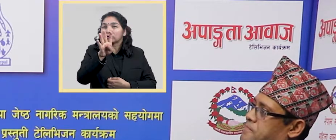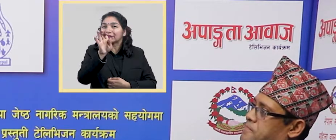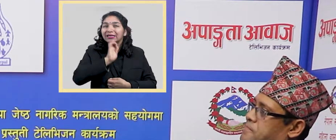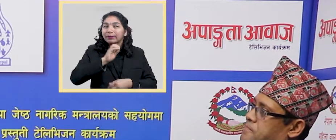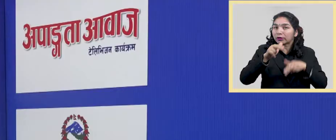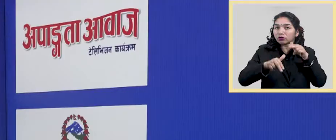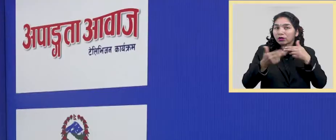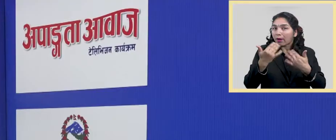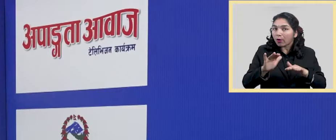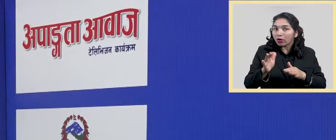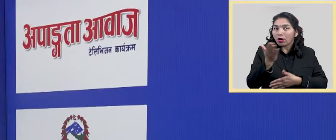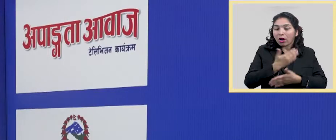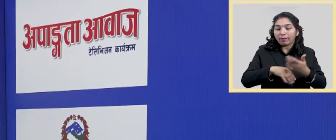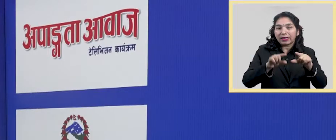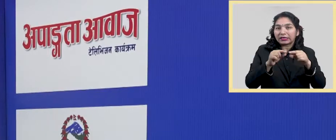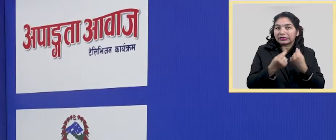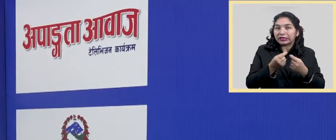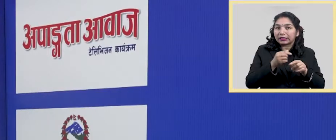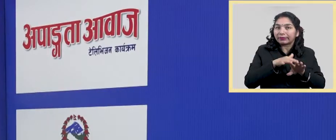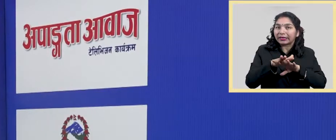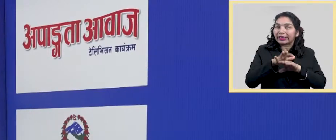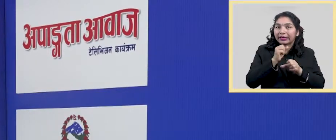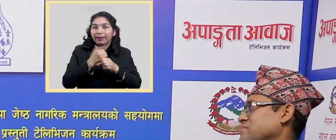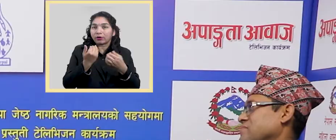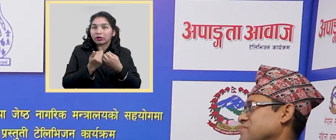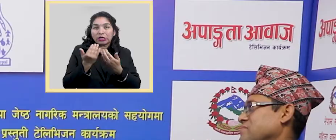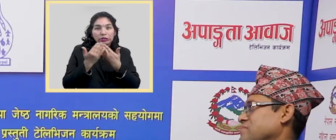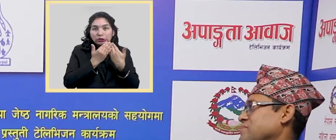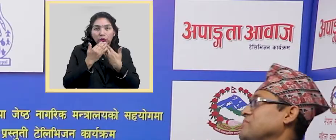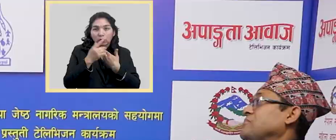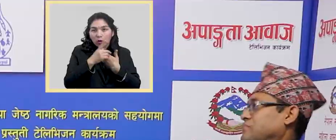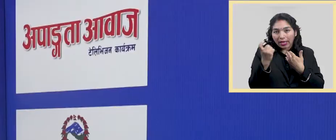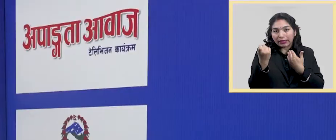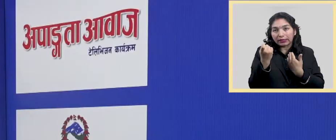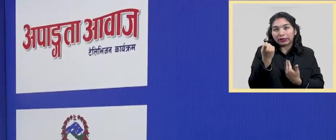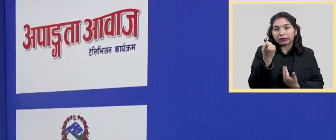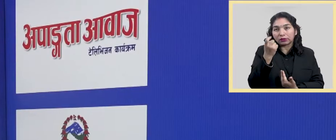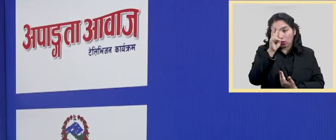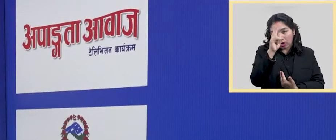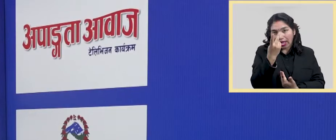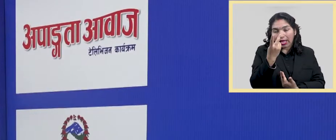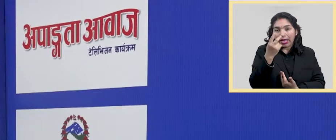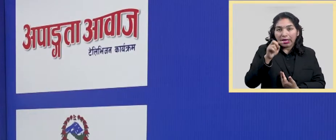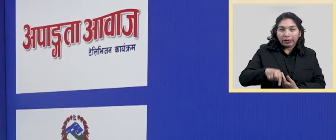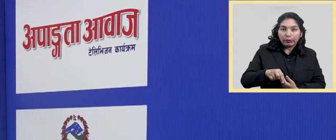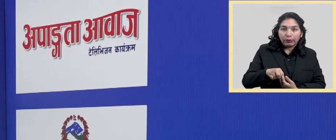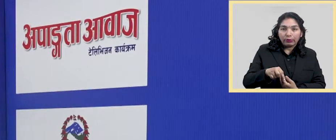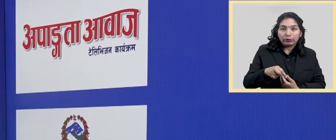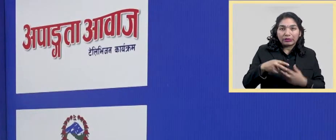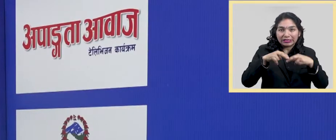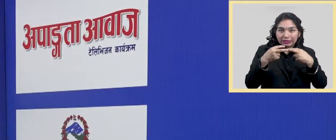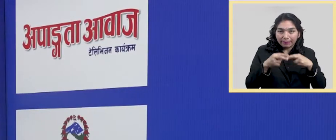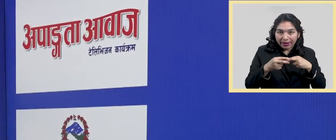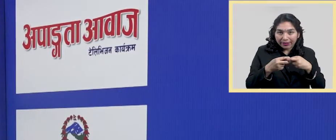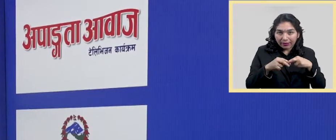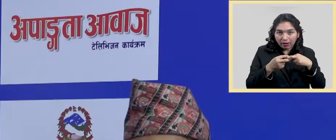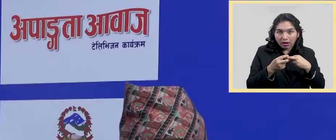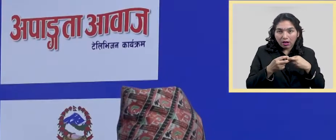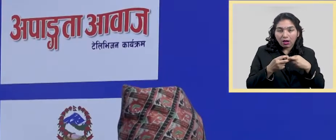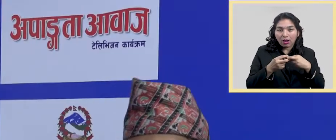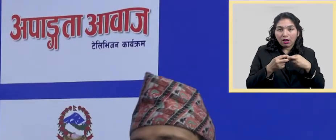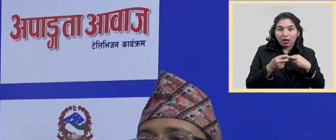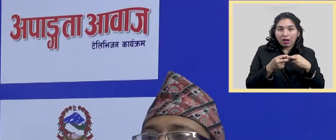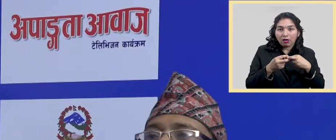भएर आइसकेपछि अपाङ्गहरूको क्षेत्रमा हामीले धेरै काम गरेका छौँ. स्कुलको लागि होस् अथवा यो चाहिँ स्पाइनल कर्ड